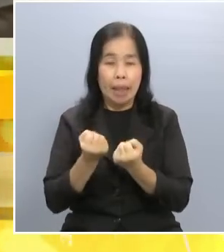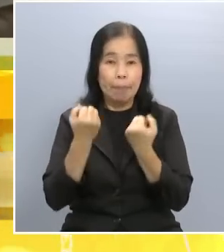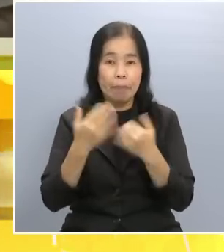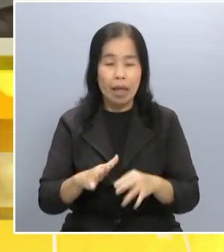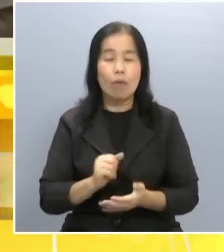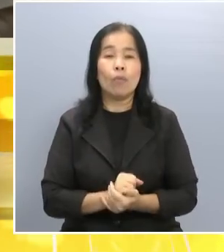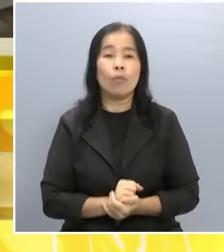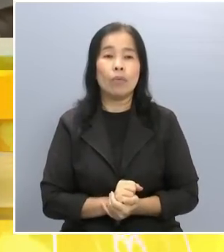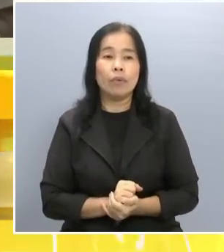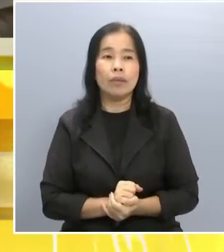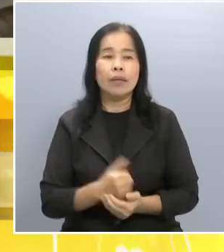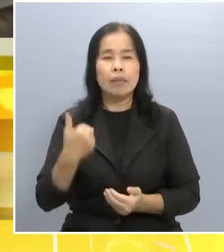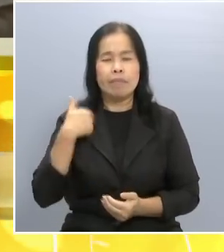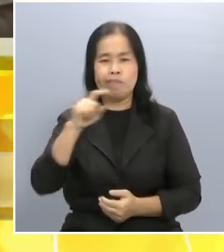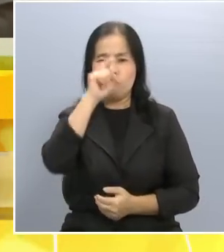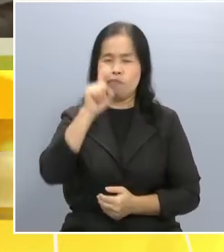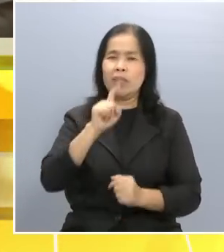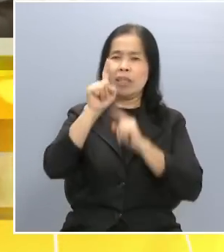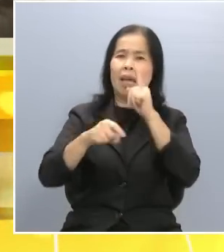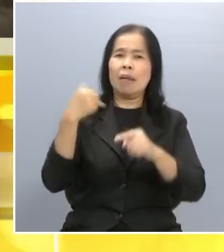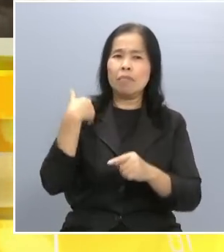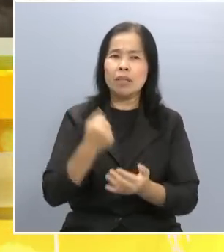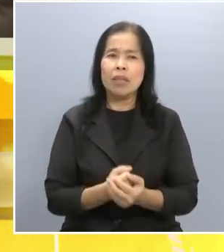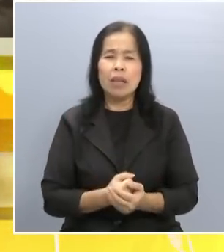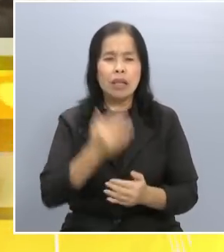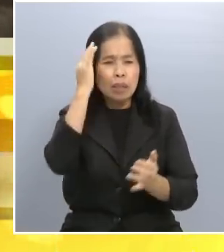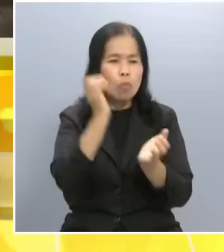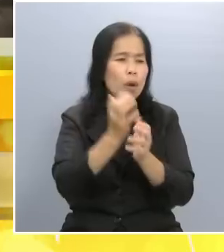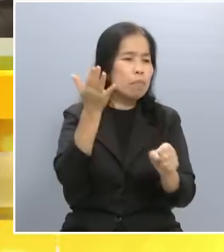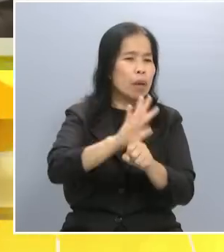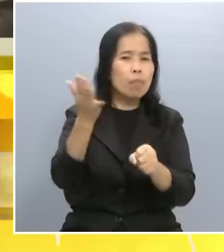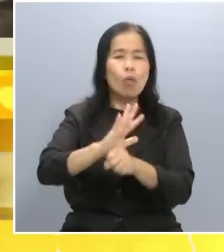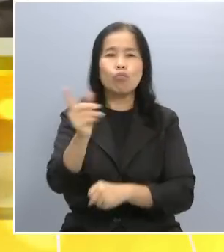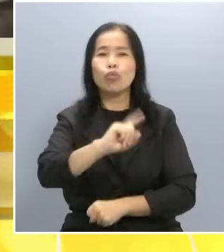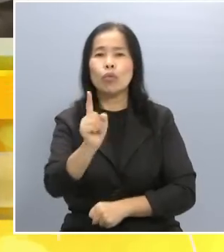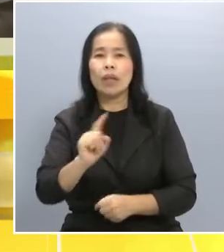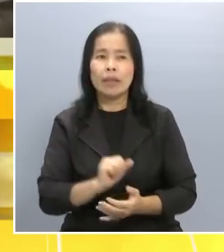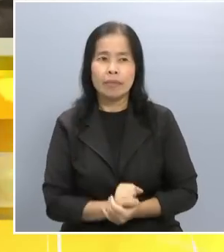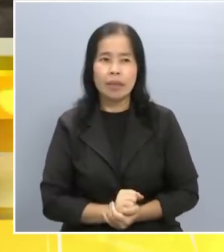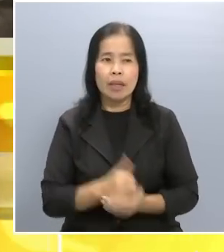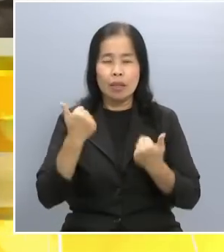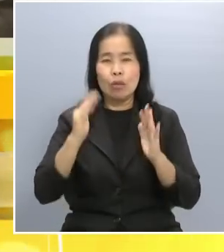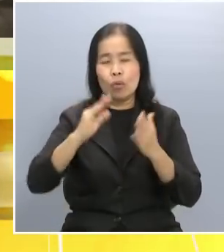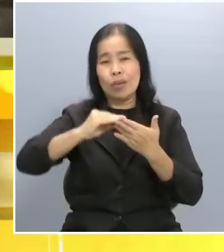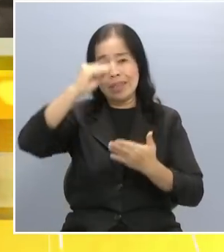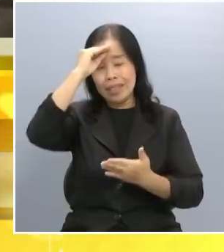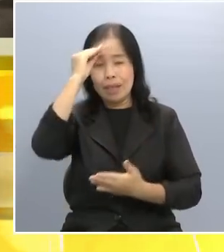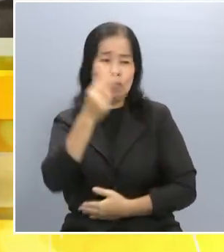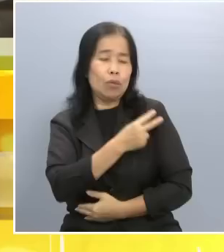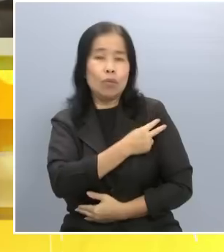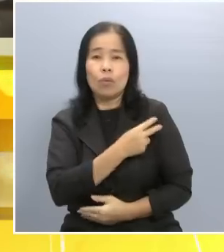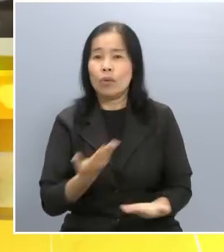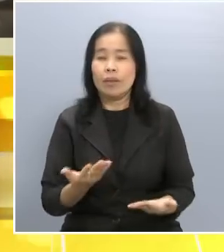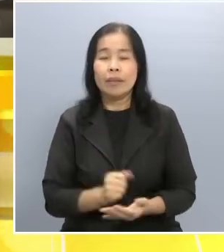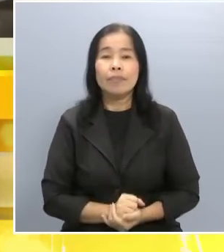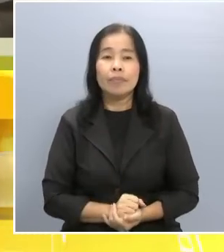ใครก็ตั้งคำถามขาดแคลนตรงไหนวะคณะนิเทศศาสตร์ปริญญาโทเมื่อวาน